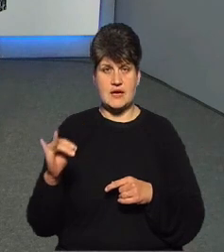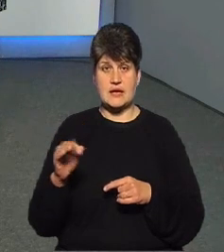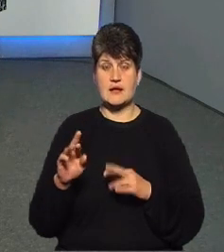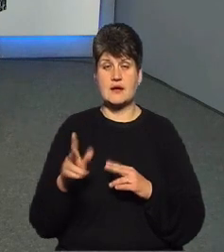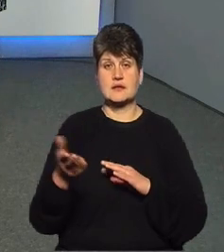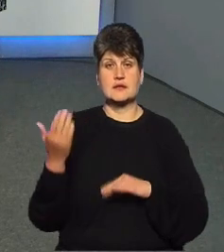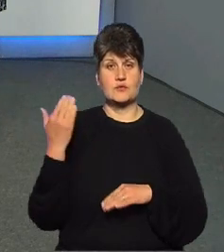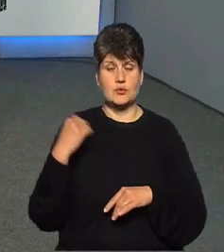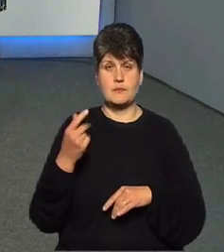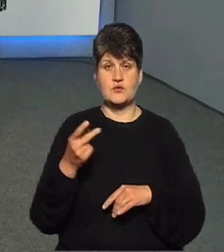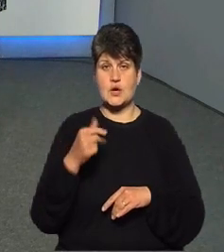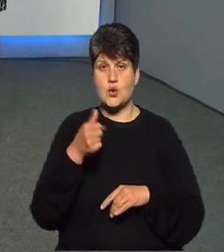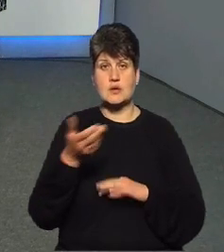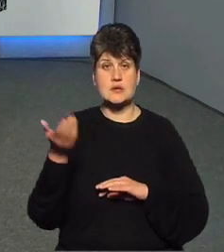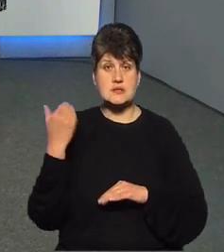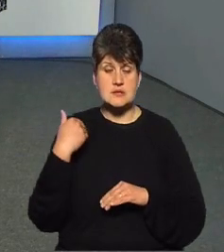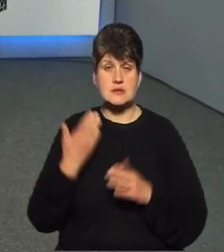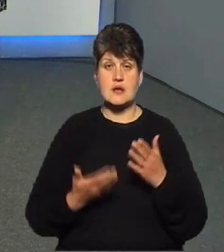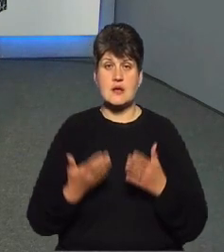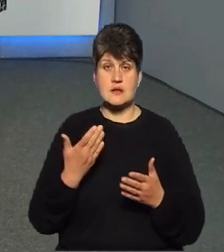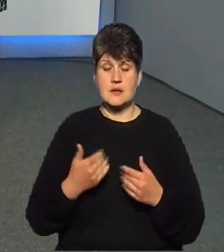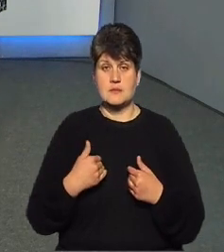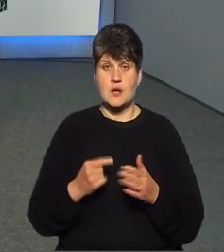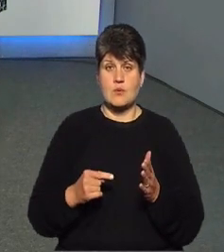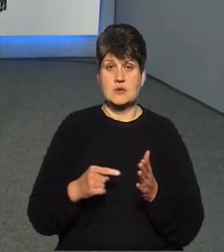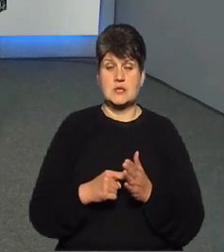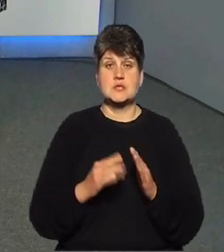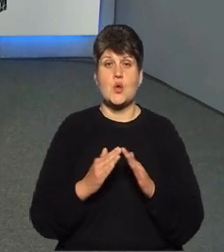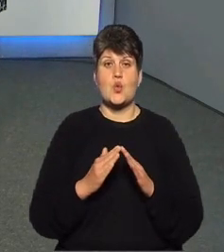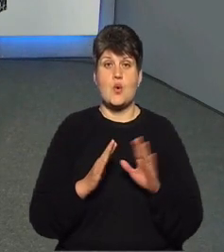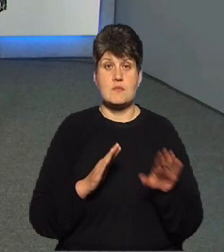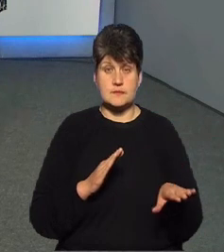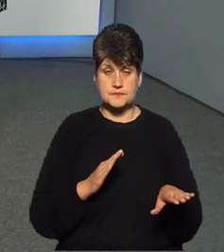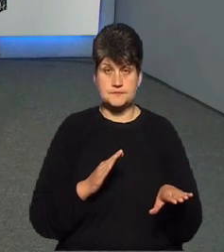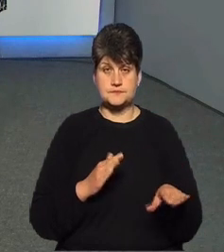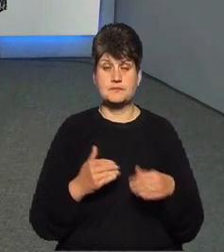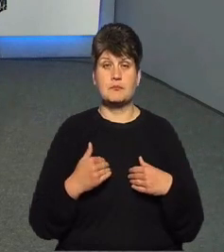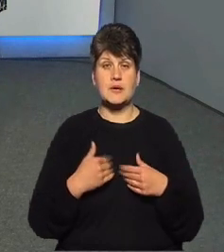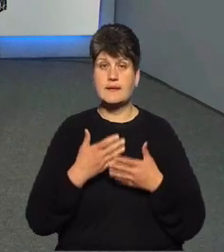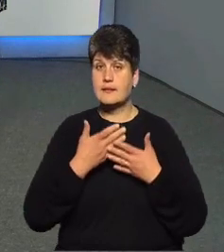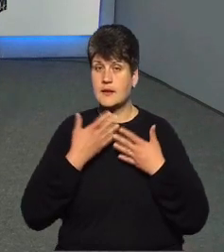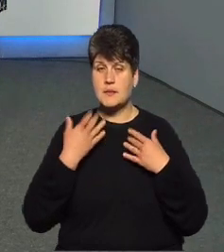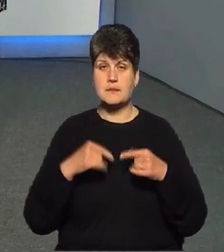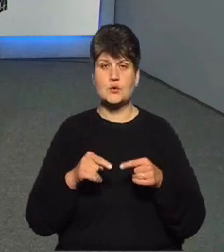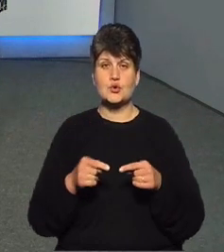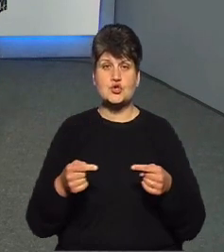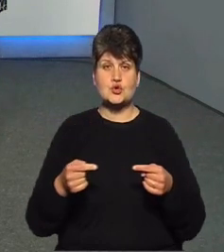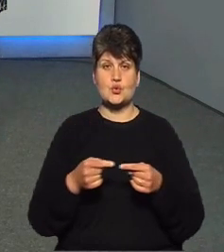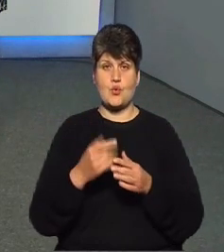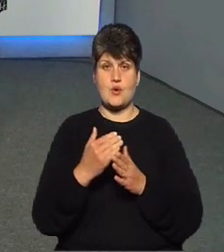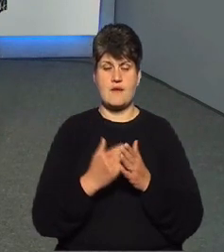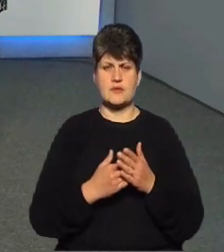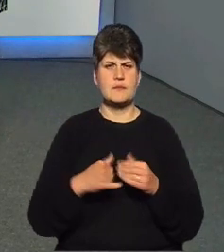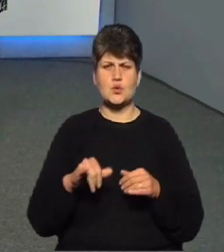Але, зрештою, ми опинилися вдома. Ми не маємо такого чіткого графіка, нам нікуди не треба спішити, ми все можемо